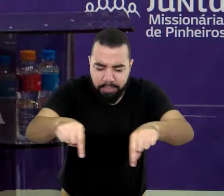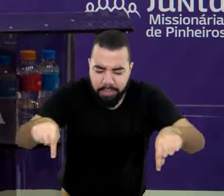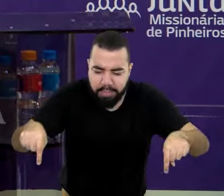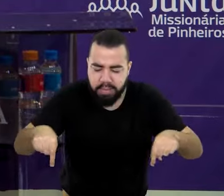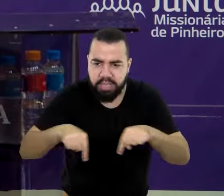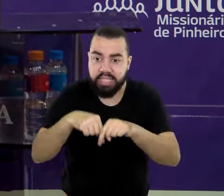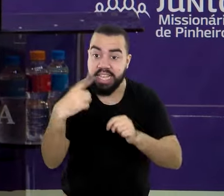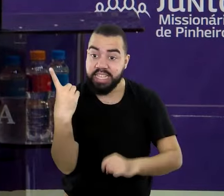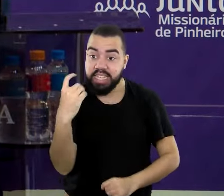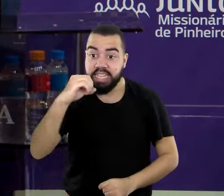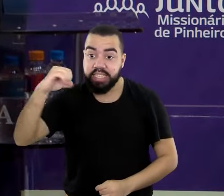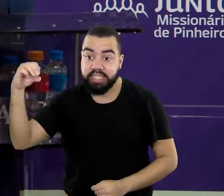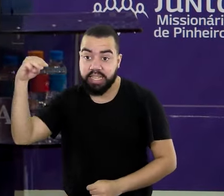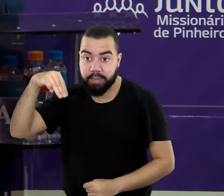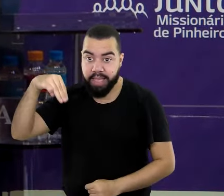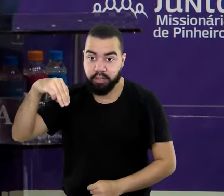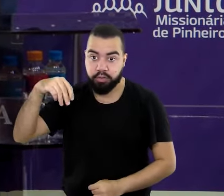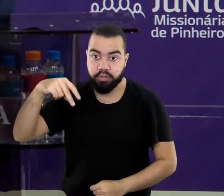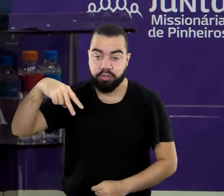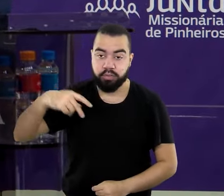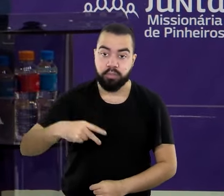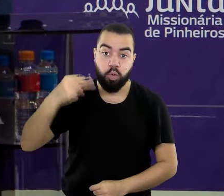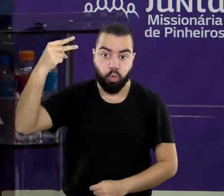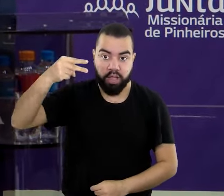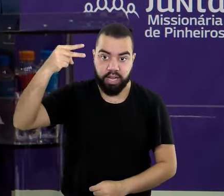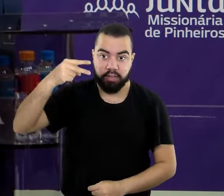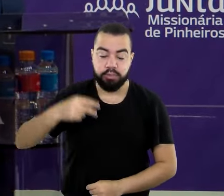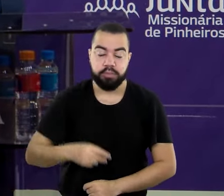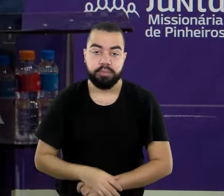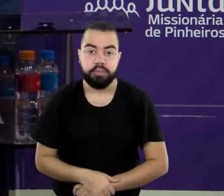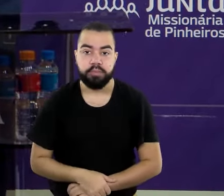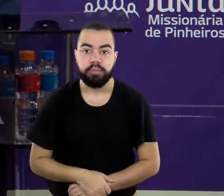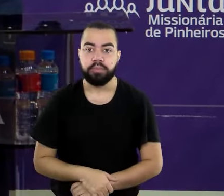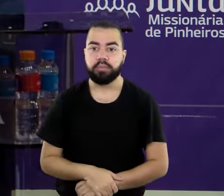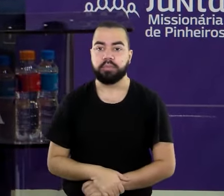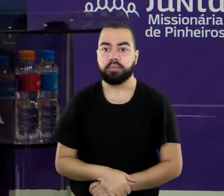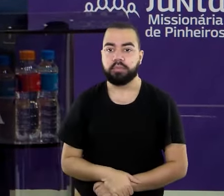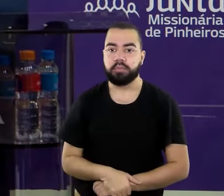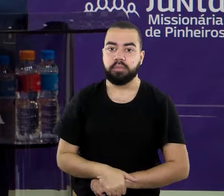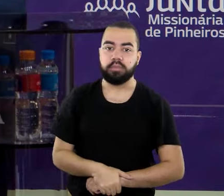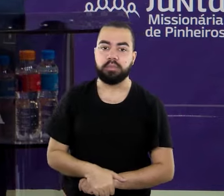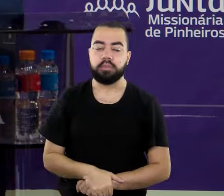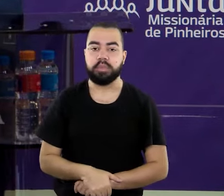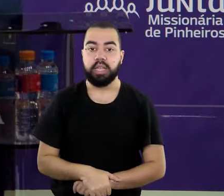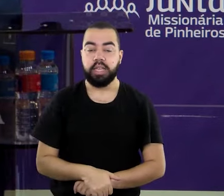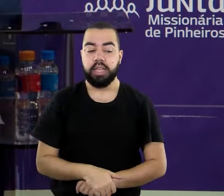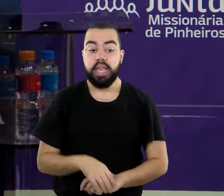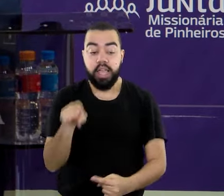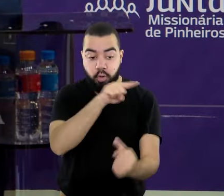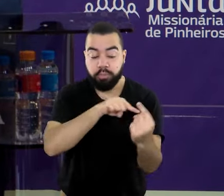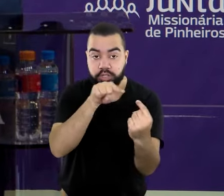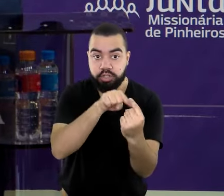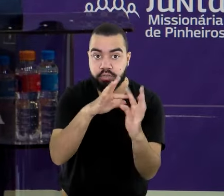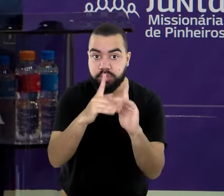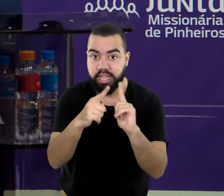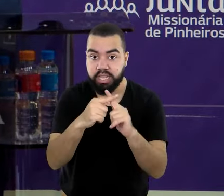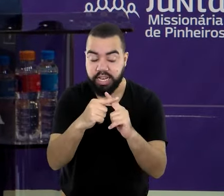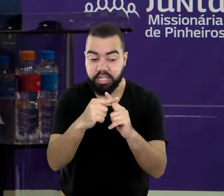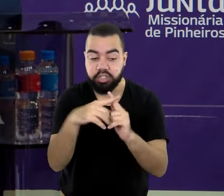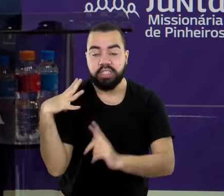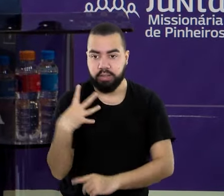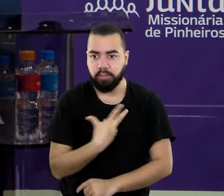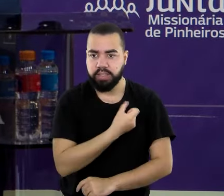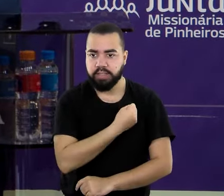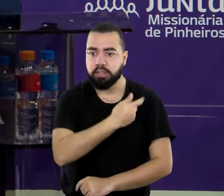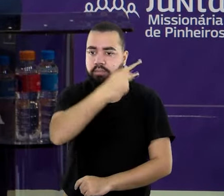pequena. 교회를 세운 목적은 가장 중요한 것은 영혼을 구원하는 것입니다. E o propósito da igreja é salvação